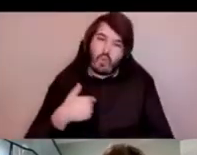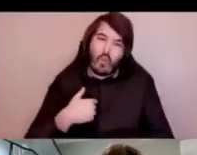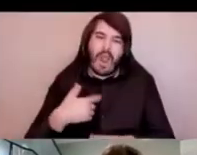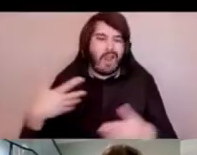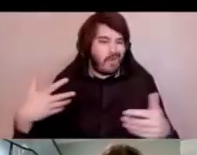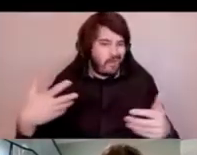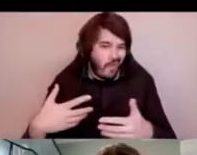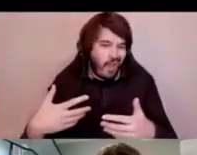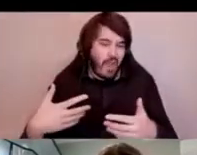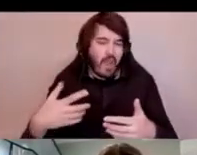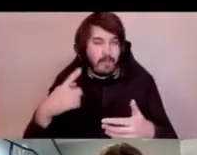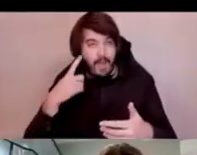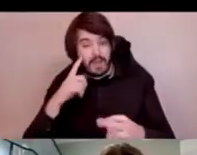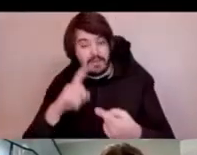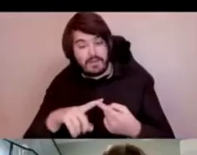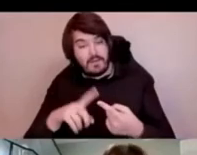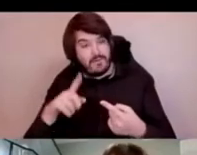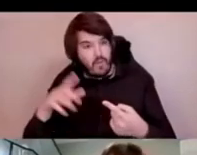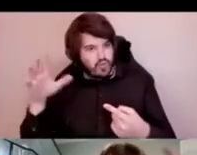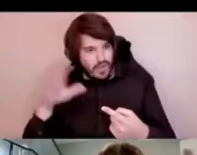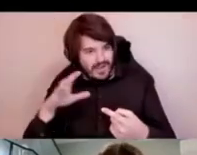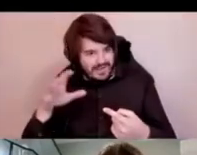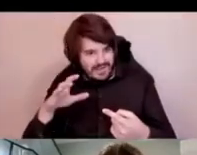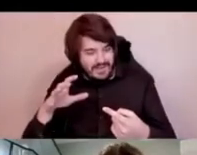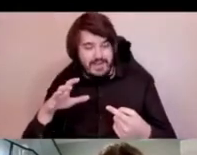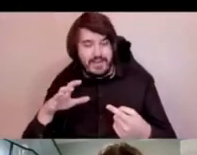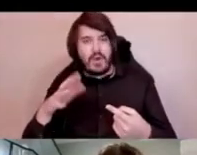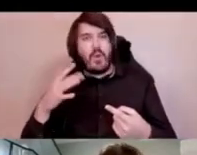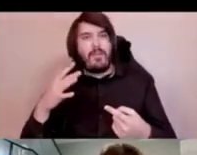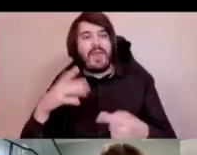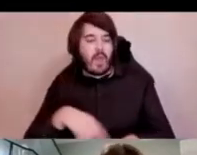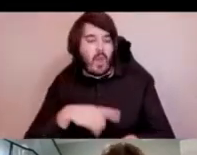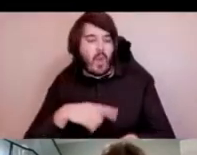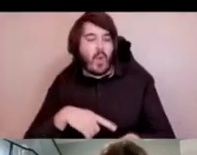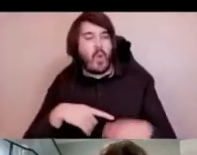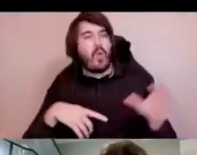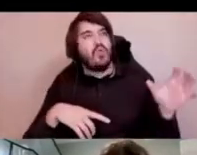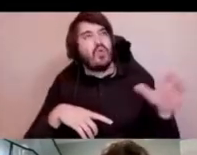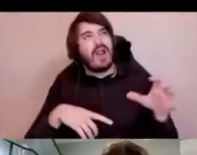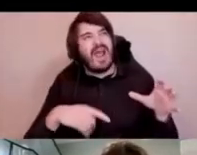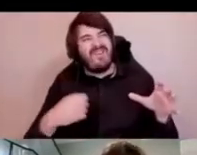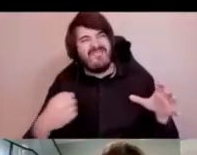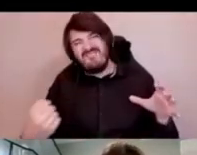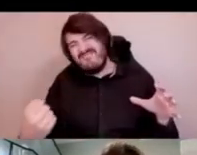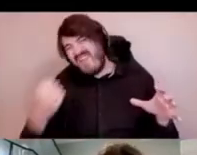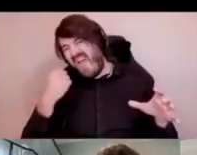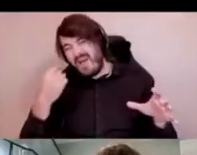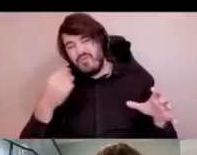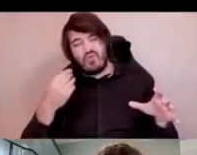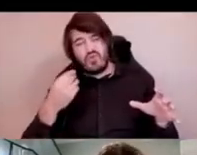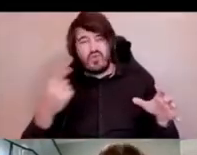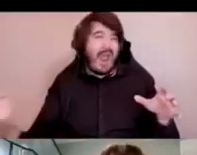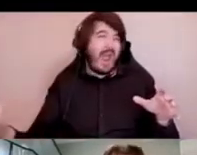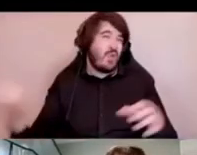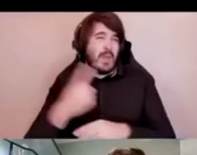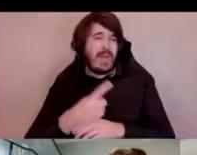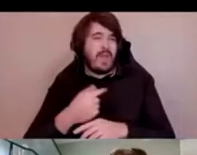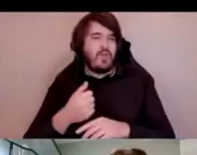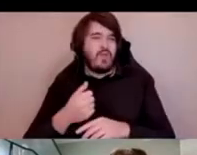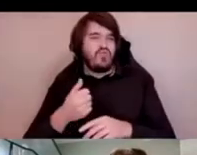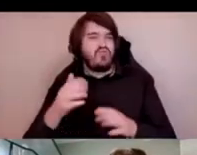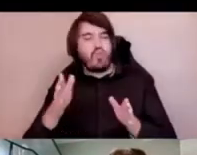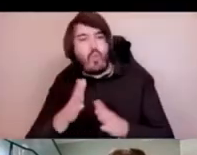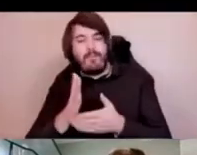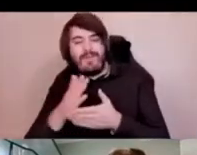va penser à l'ensoleillement, la durée du soleil. Combien de soleil? Est-ce qu'il est très fort? Est-ce qu'il est là longtemps?